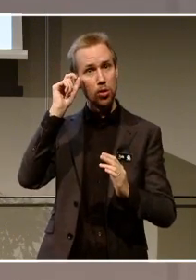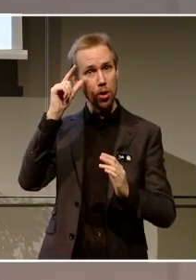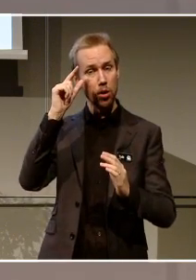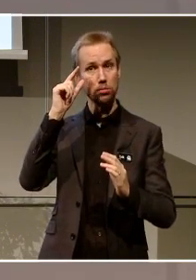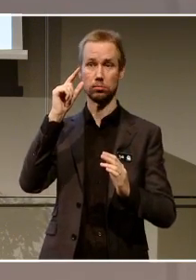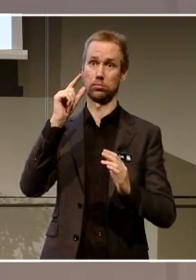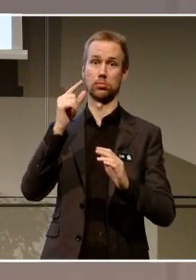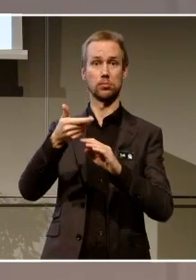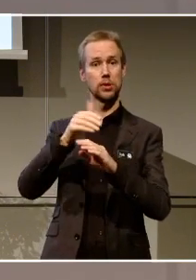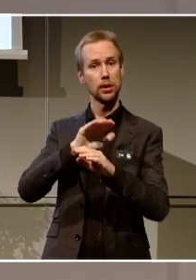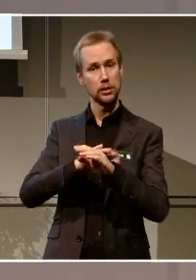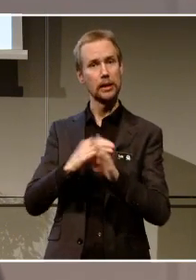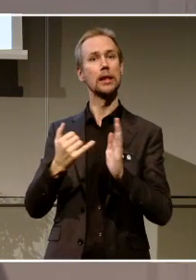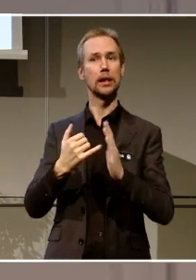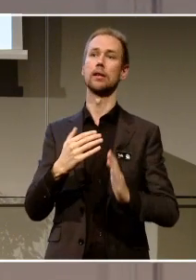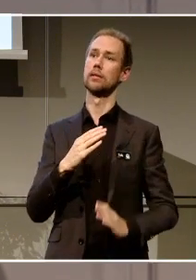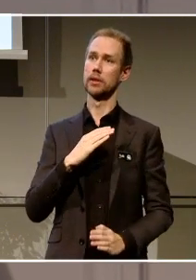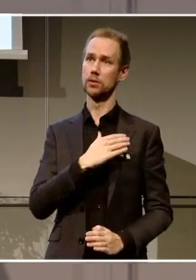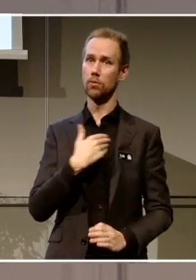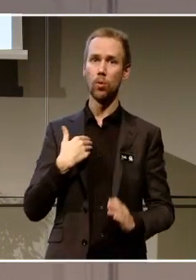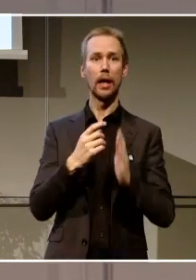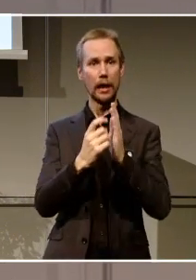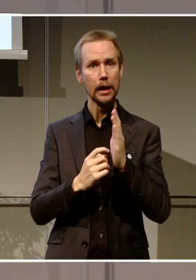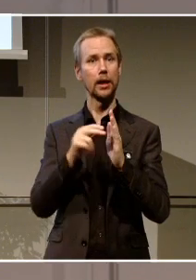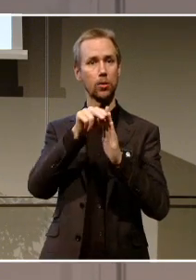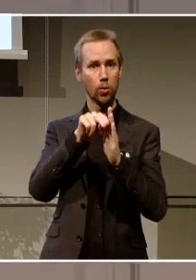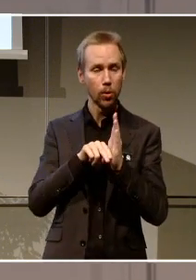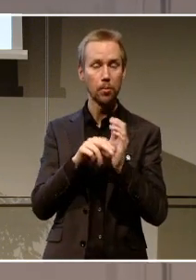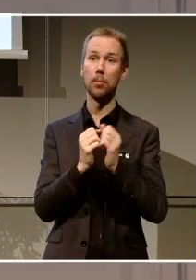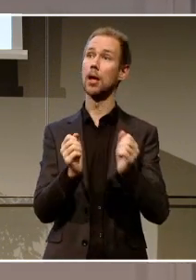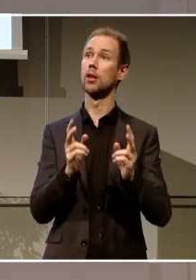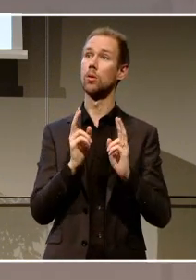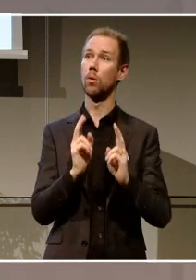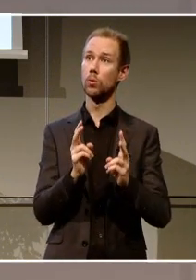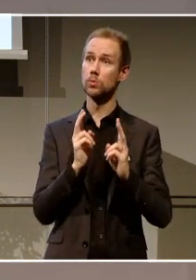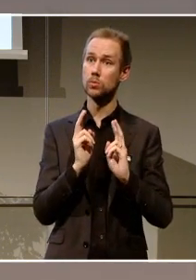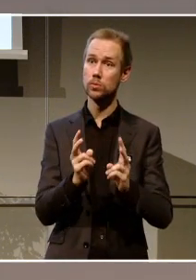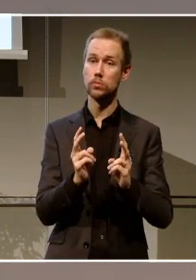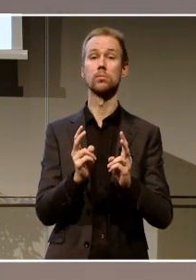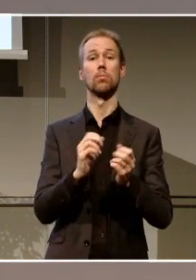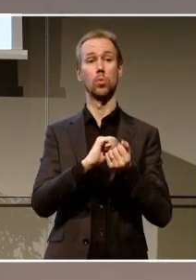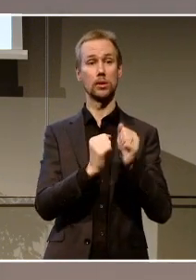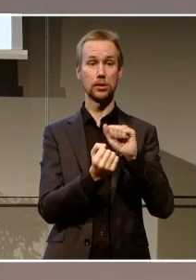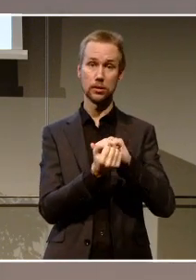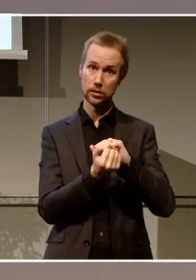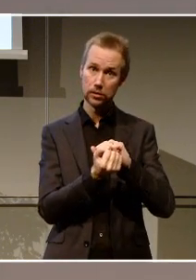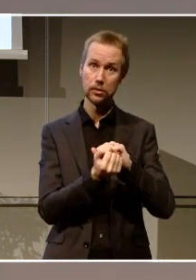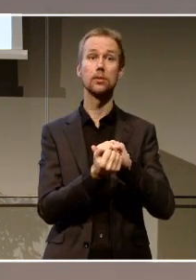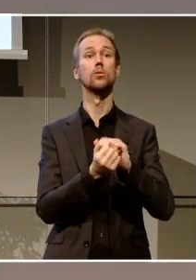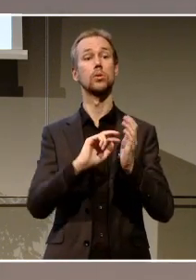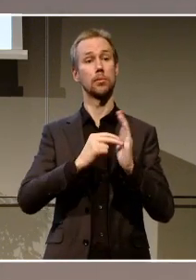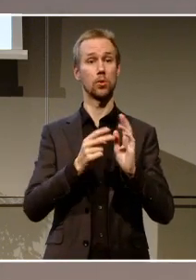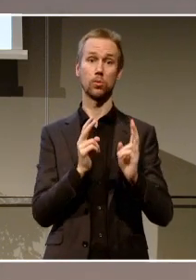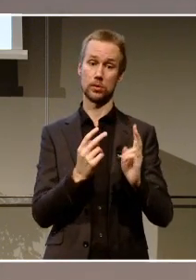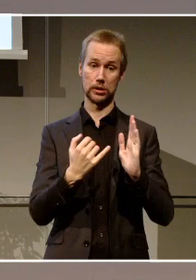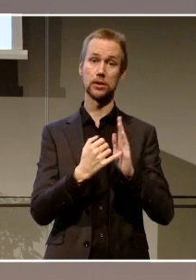demokrati. Men jag vill också peka på hur det politiska systemet kan vara ett digitalt system och vad som händer då. Vi ska